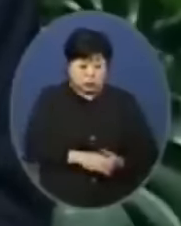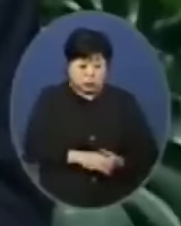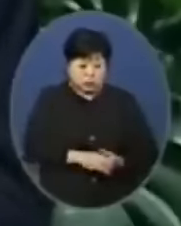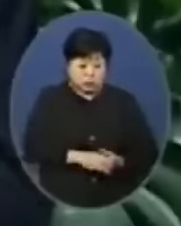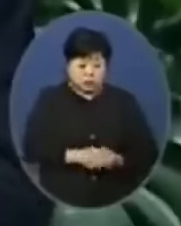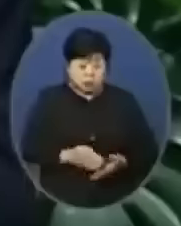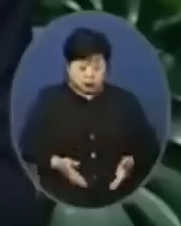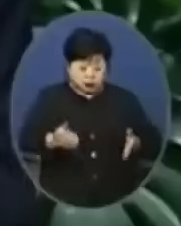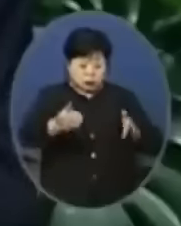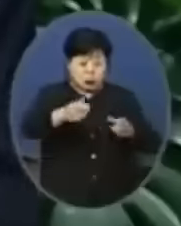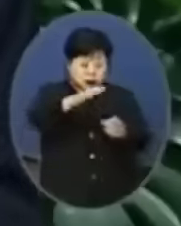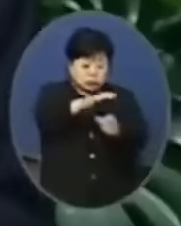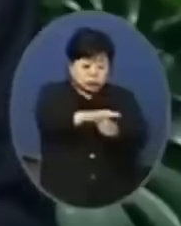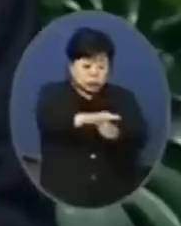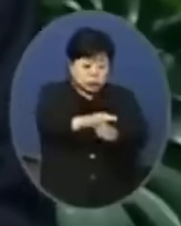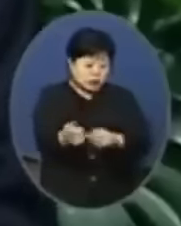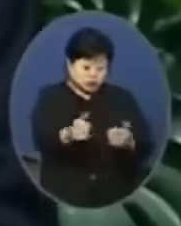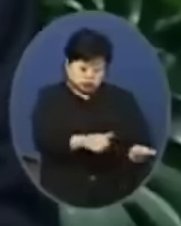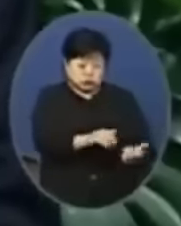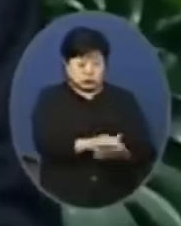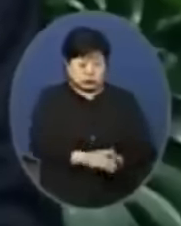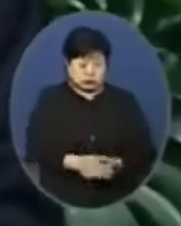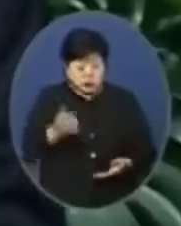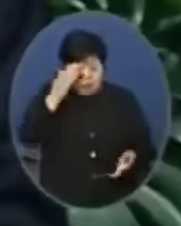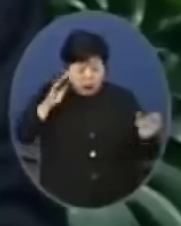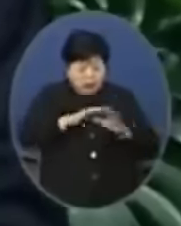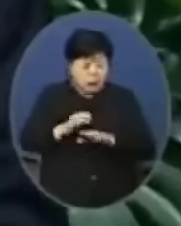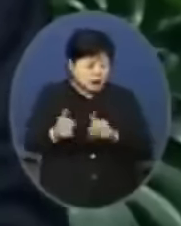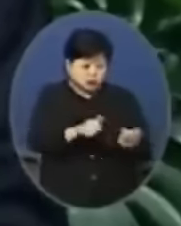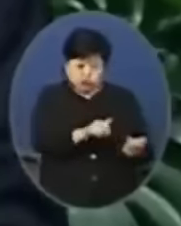통하는데 덮어버리니까 캄캄하니까